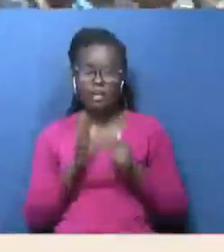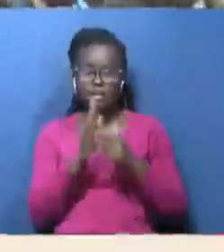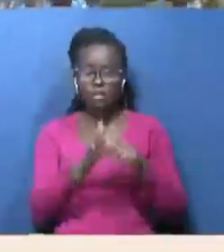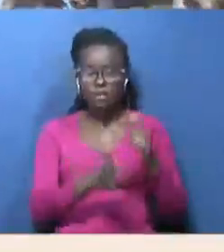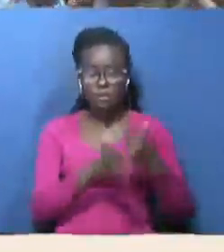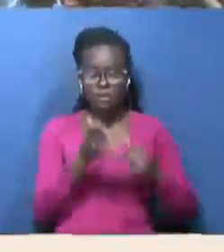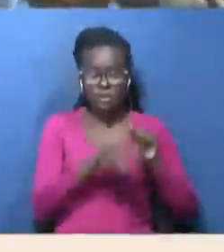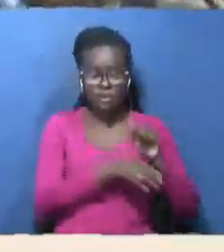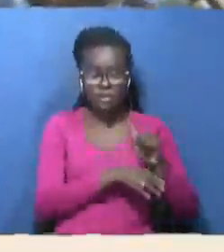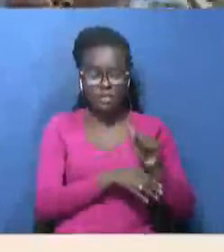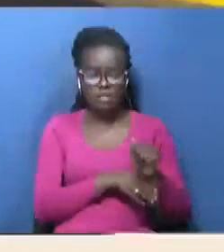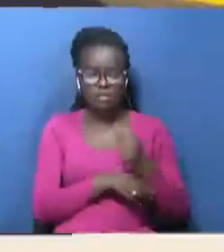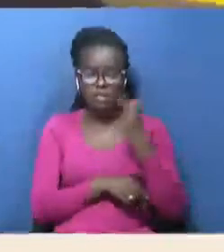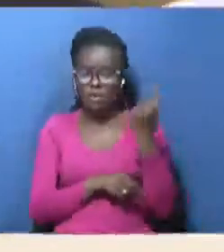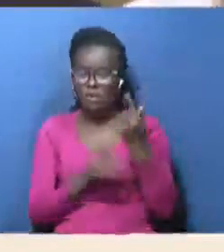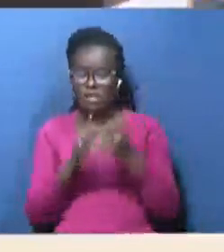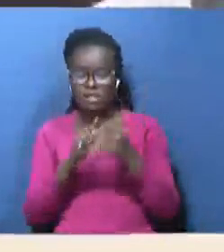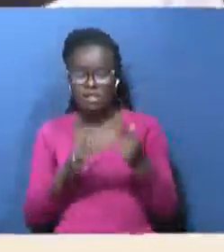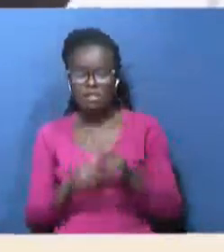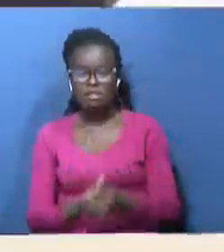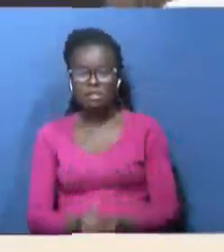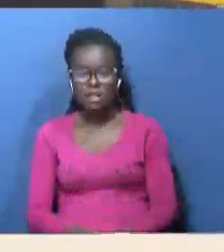kiiganu ati giki no kiambiriria